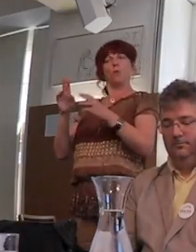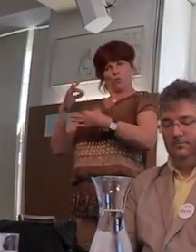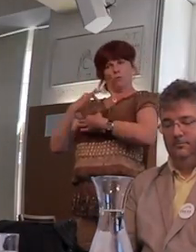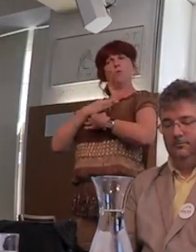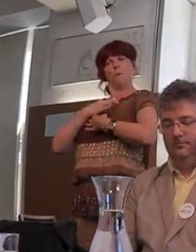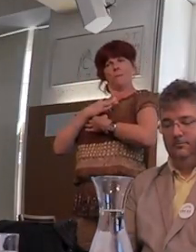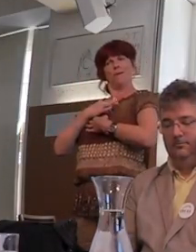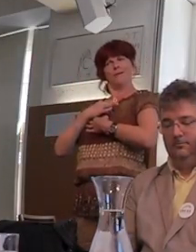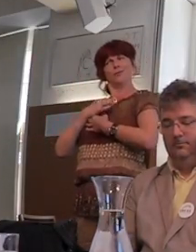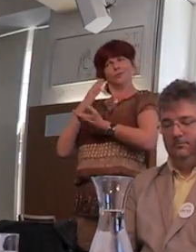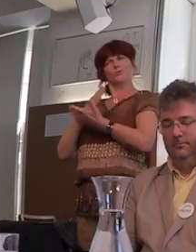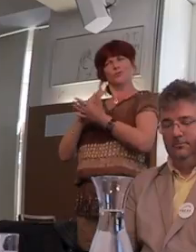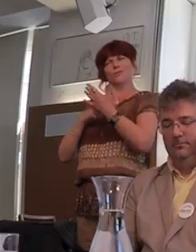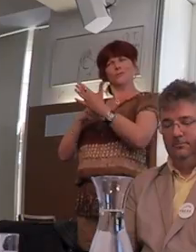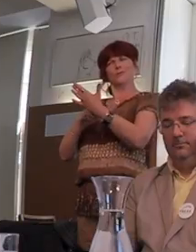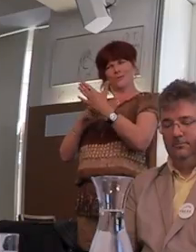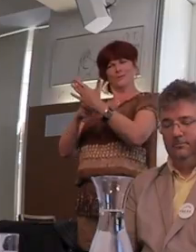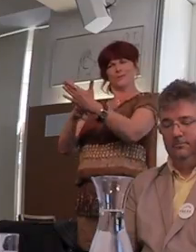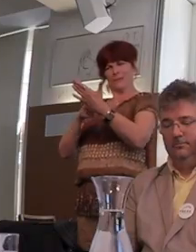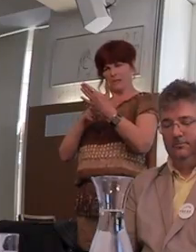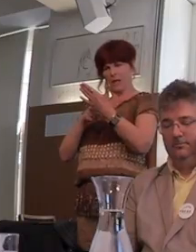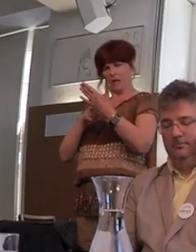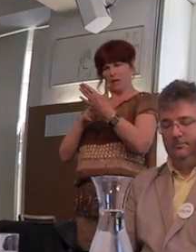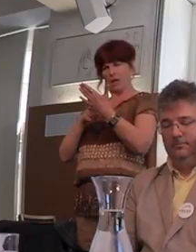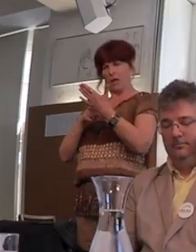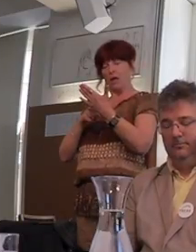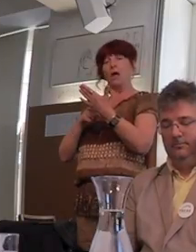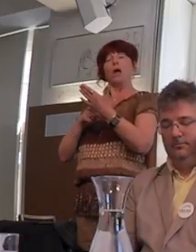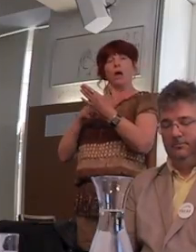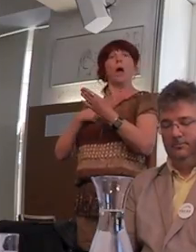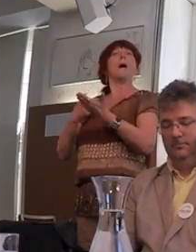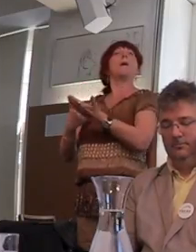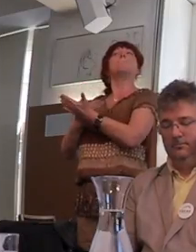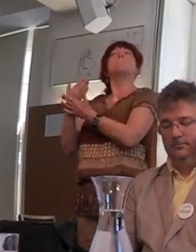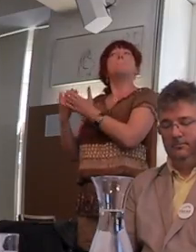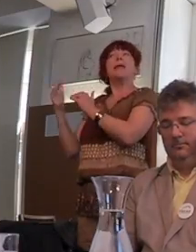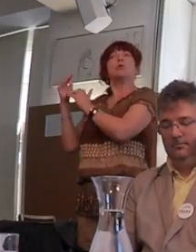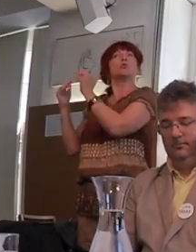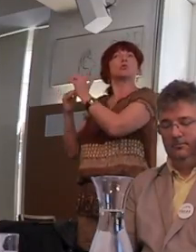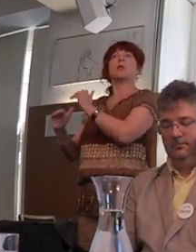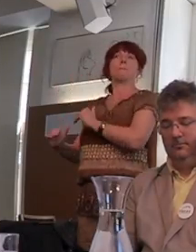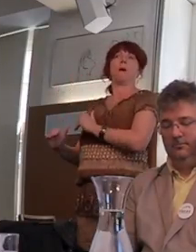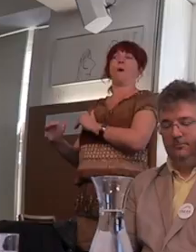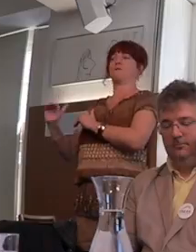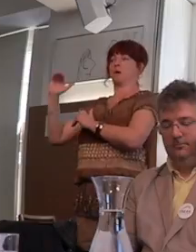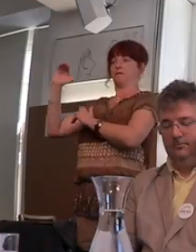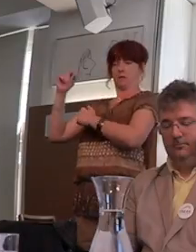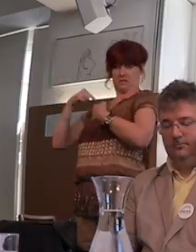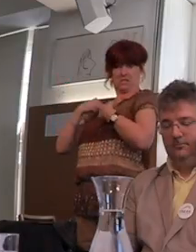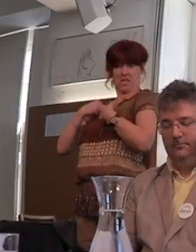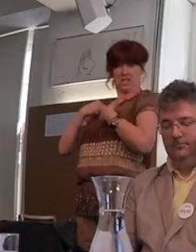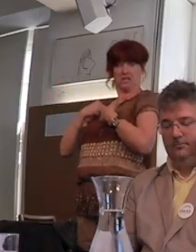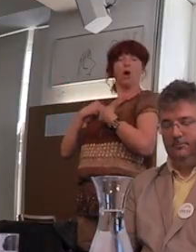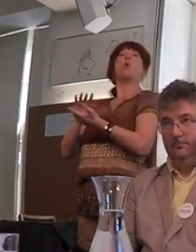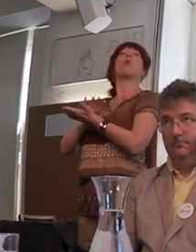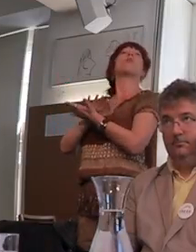bezeichnet auch sehr stark, dass man selber, wenn man aus einem Bildungssystem kommt, in dem man, so wie ich, nie